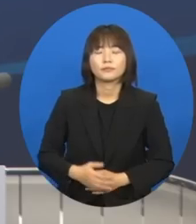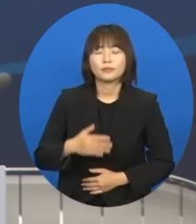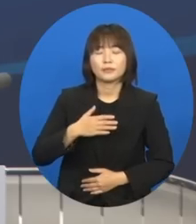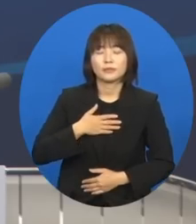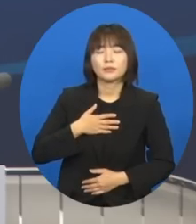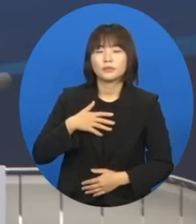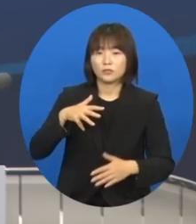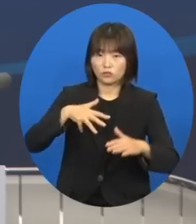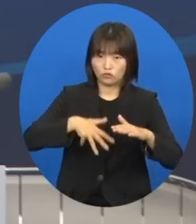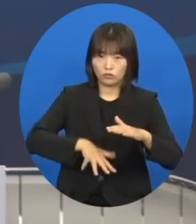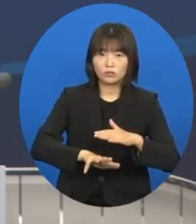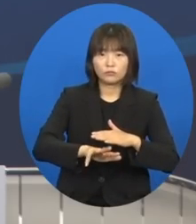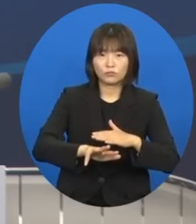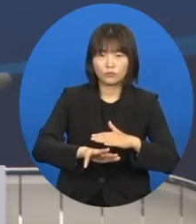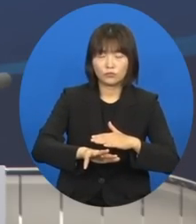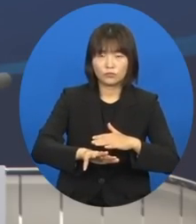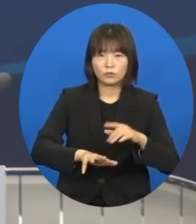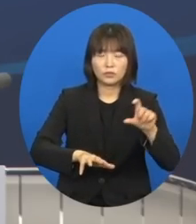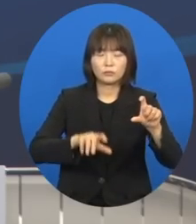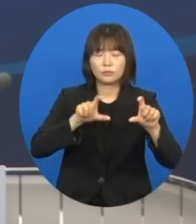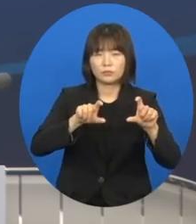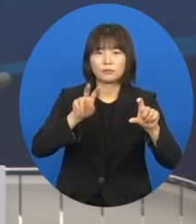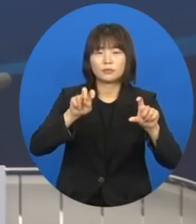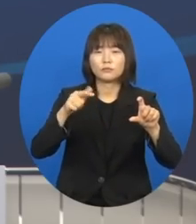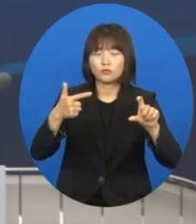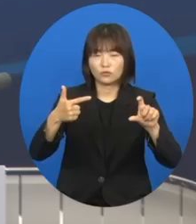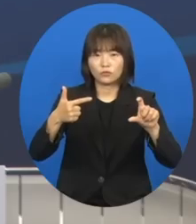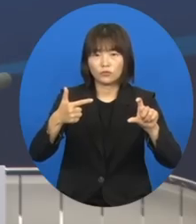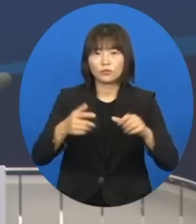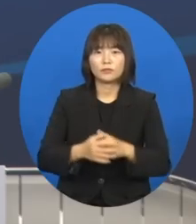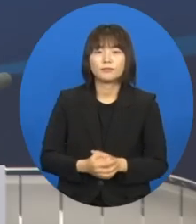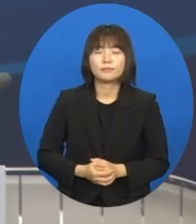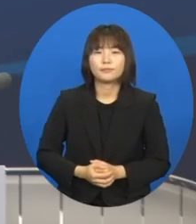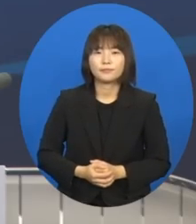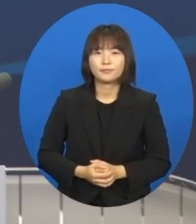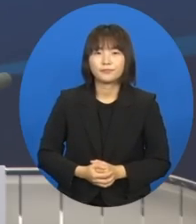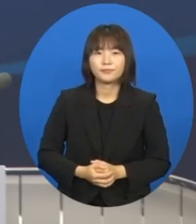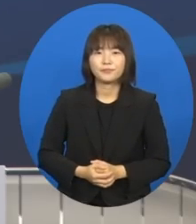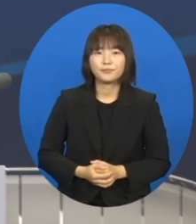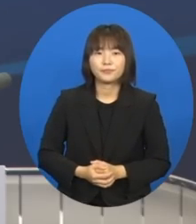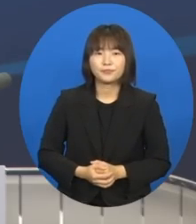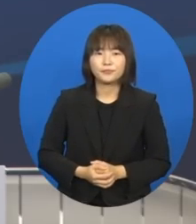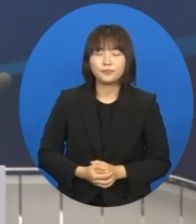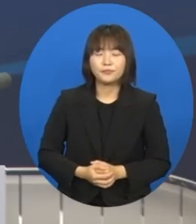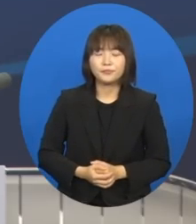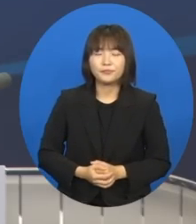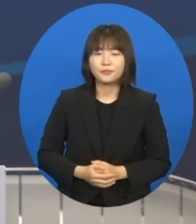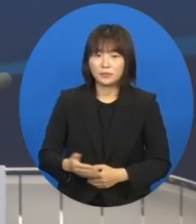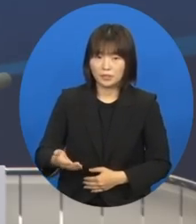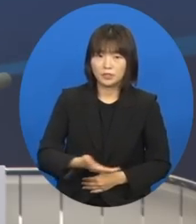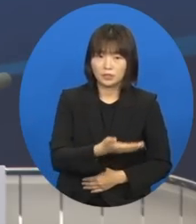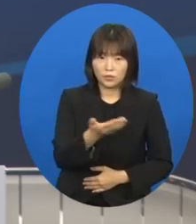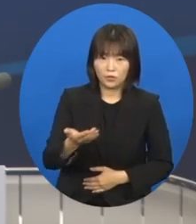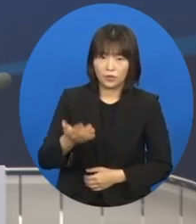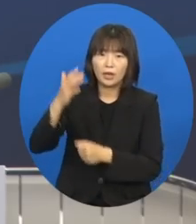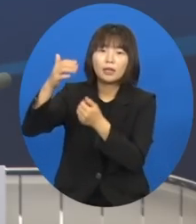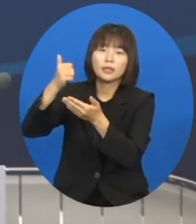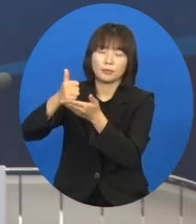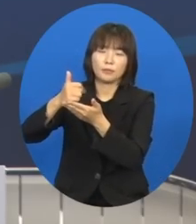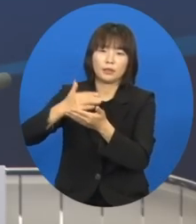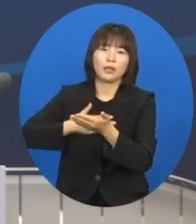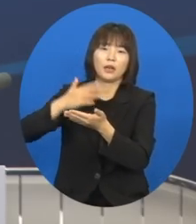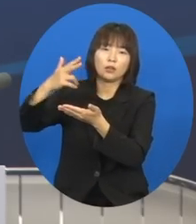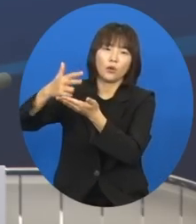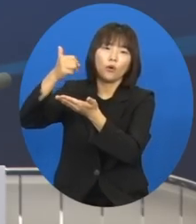출애굽기 15장 26절 잠깐 한번 띄워주시겠어요? 너희가 너희 하나님 나 여호와의 말을